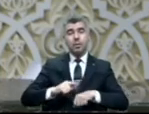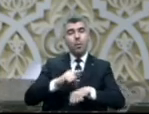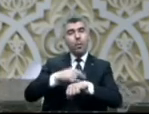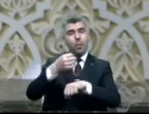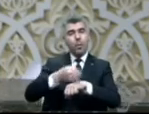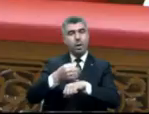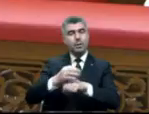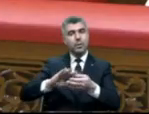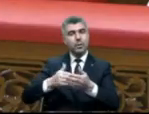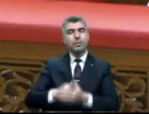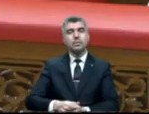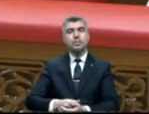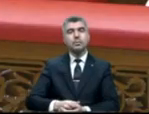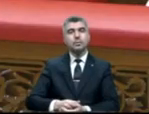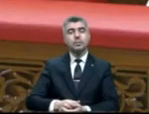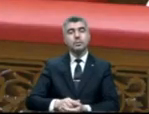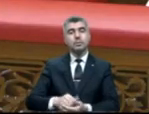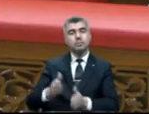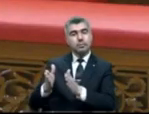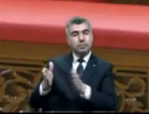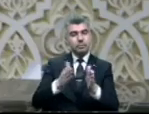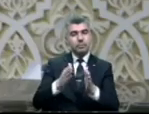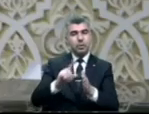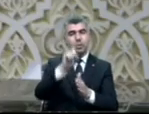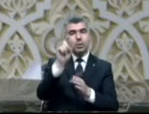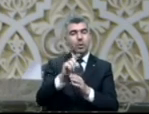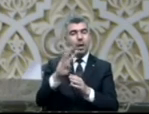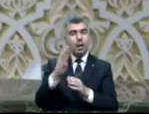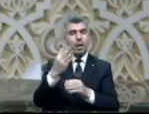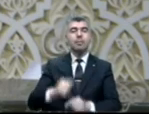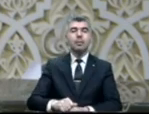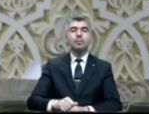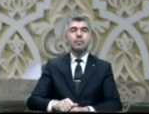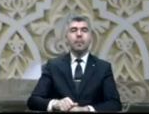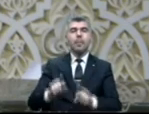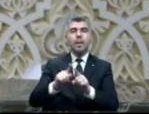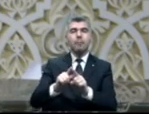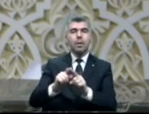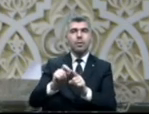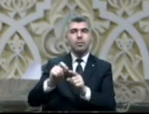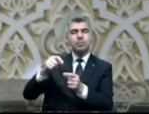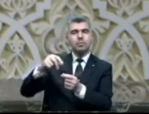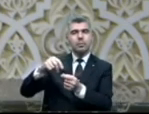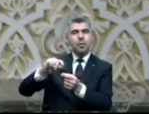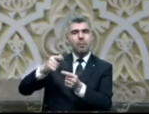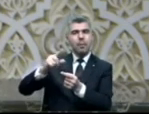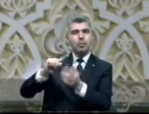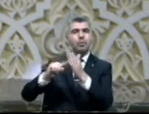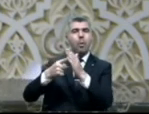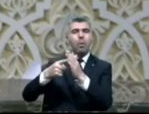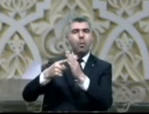استهلكتكم حقكم كاملا في هذا السؤال، وبالتالي نمر إلى السؤال الرابع وموضوعه الأعمدة الكهربائية. الكلمة لأحد